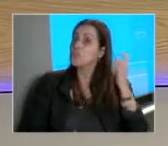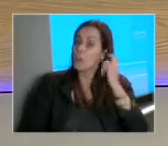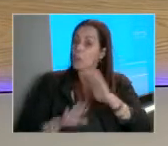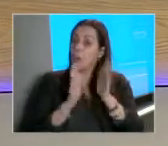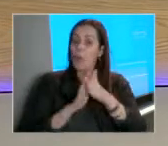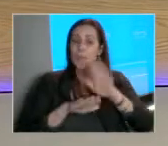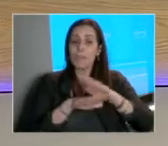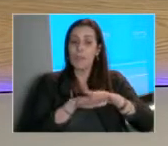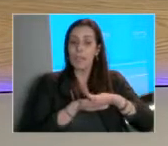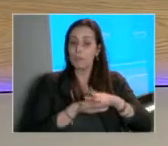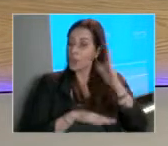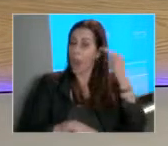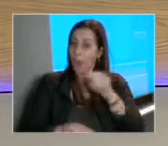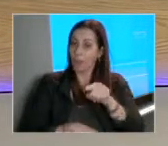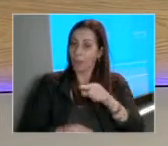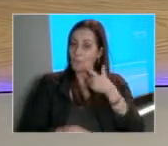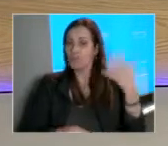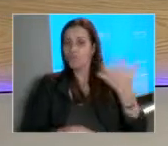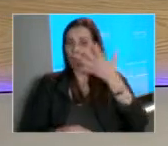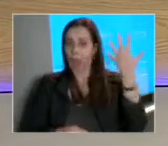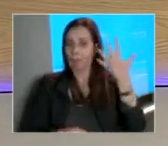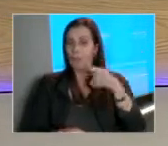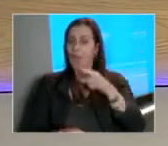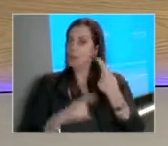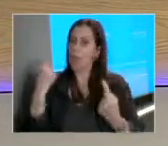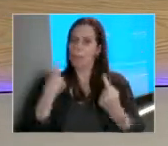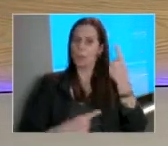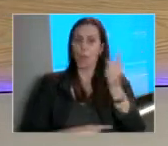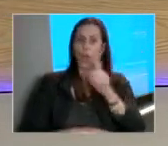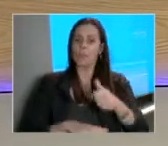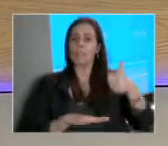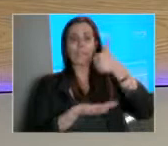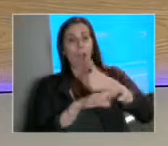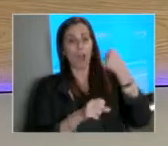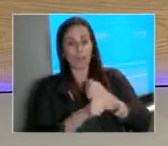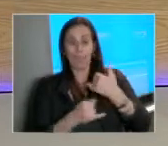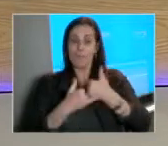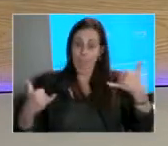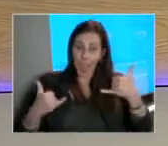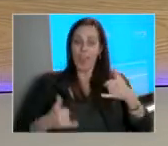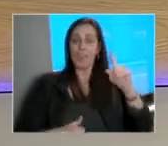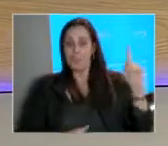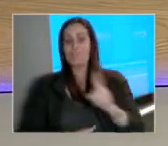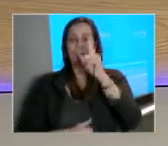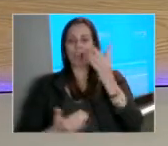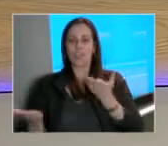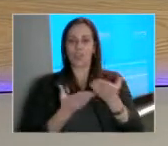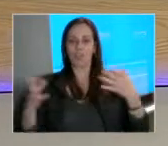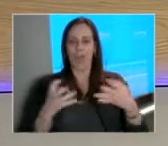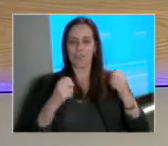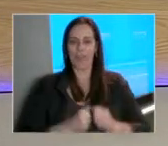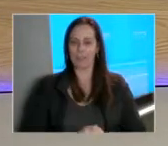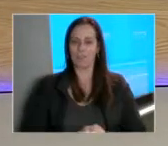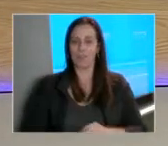מכל תפקיד אחר בו החזקת שנים. אתה פתאום לא שר העבודה, הרווחה והשירותים